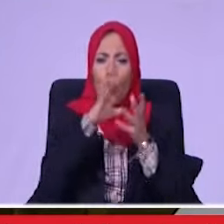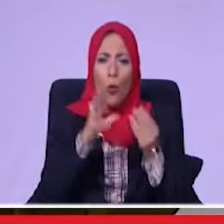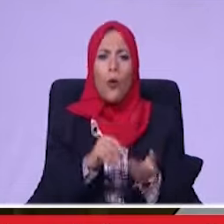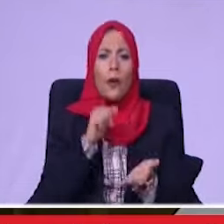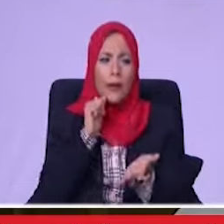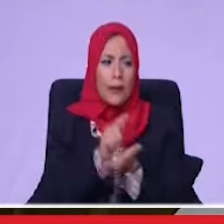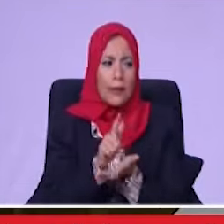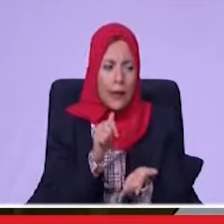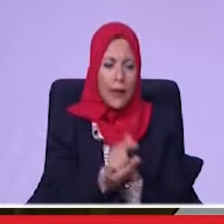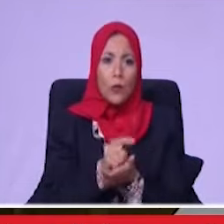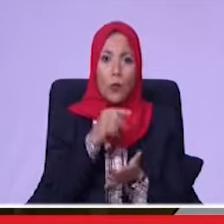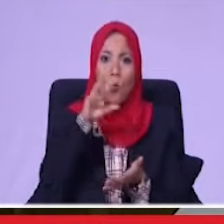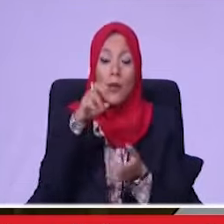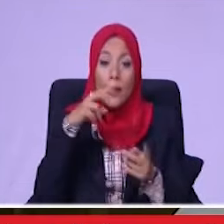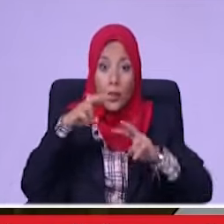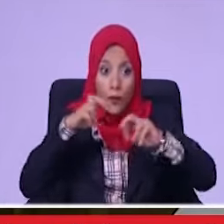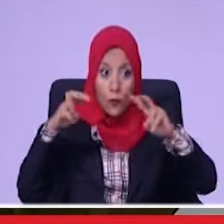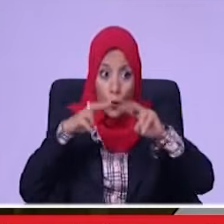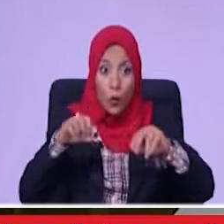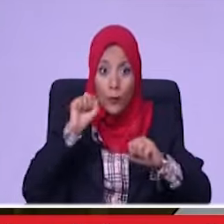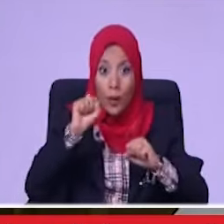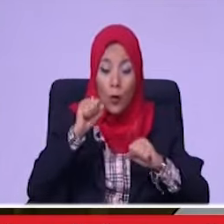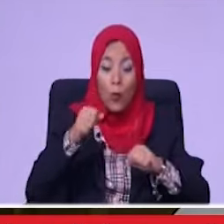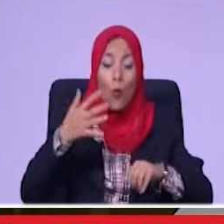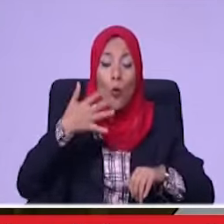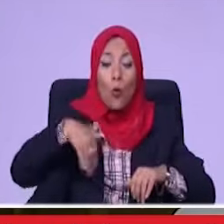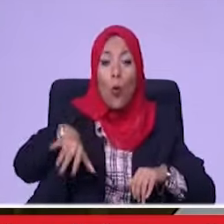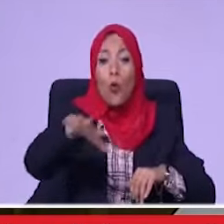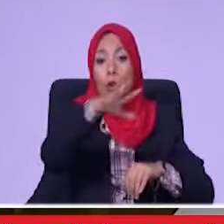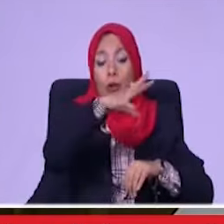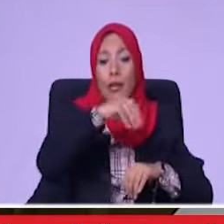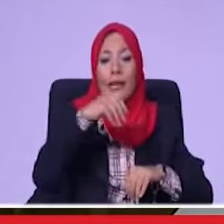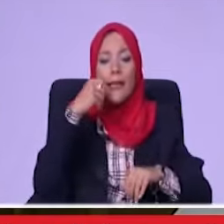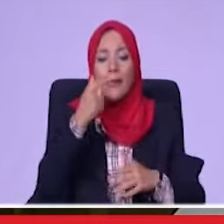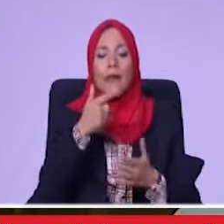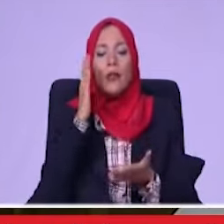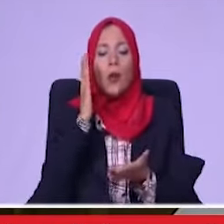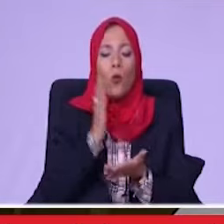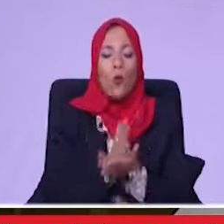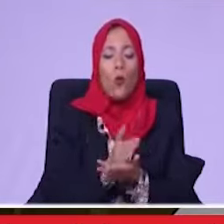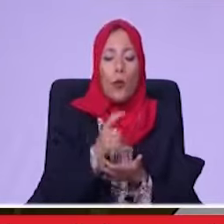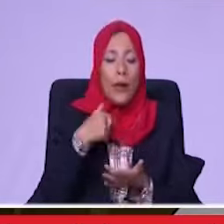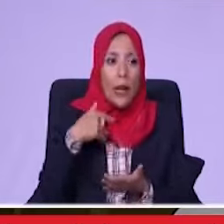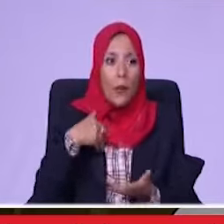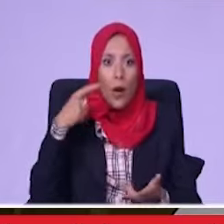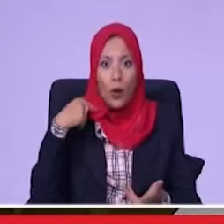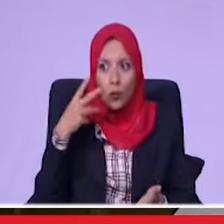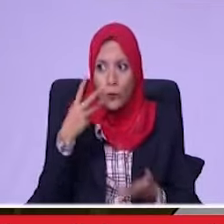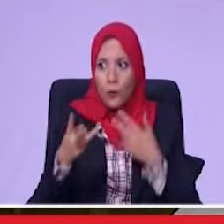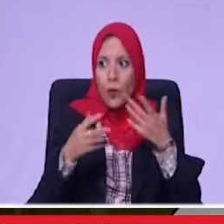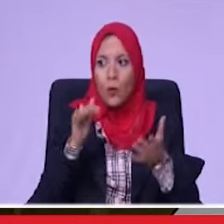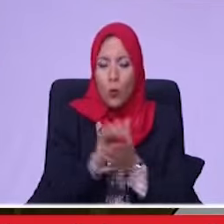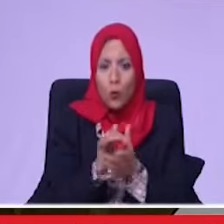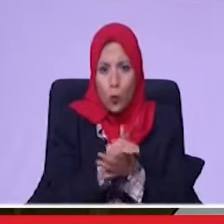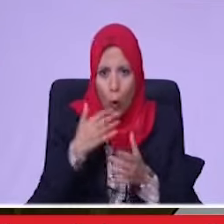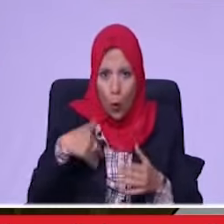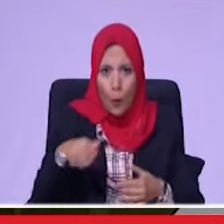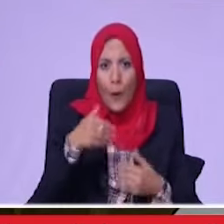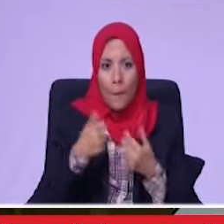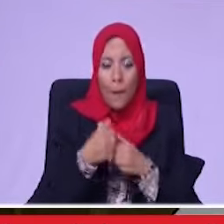وكل استفساراتكم وكل شيء بتبعته لنا، صدقوني بيكون محل اهتمام مني أنا وكل زملائي فريق